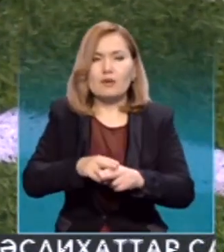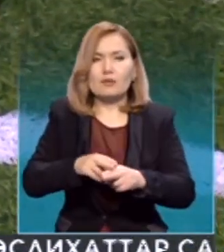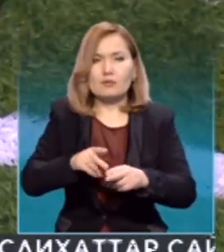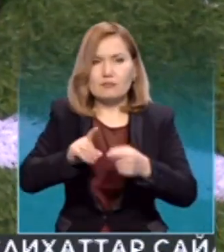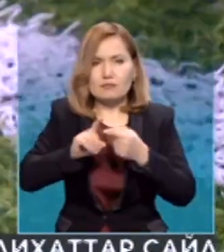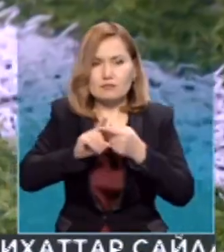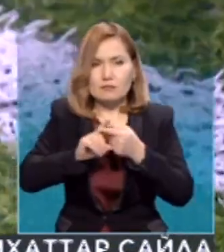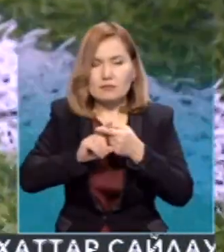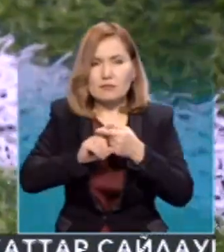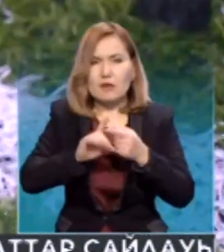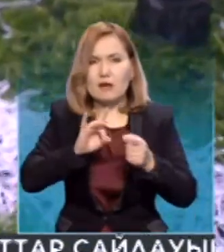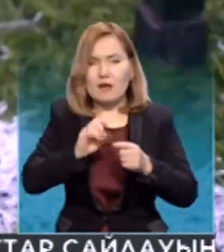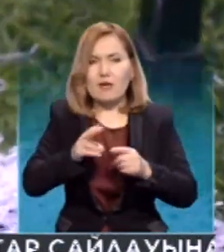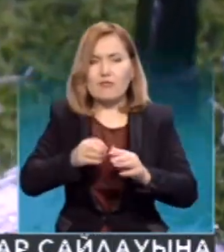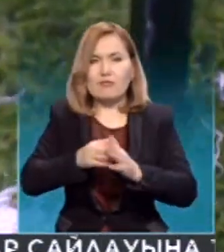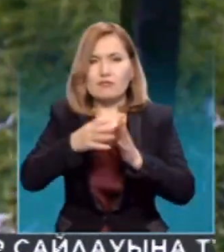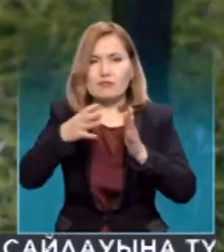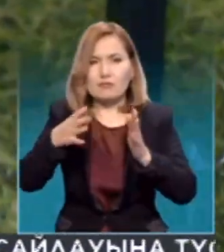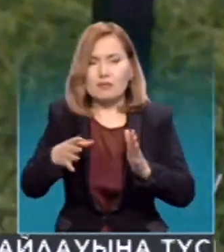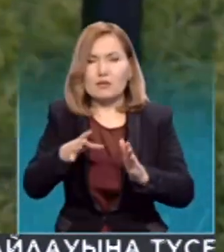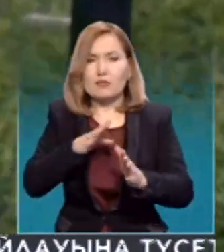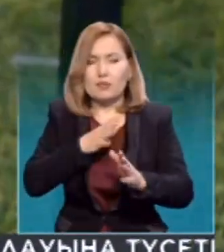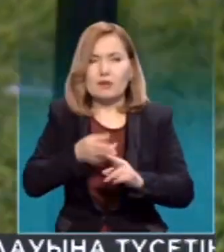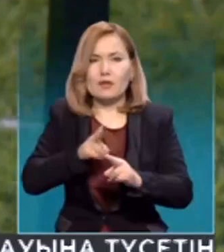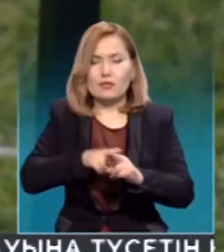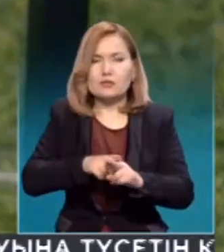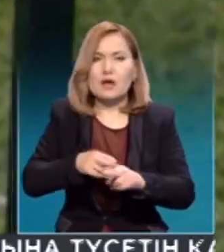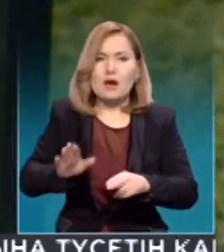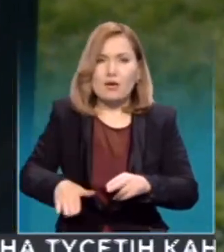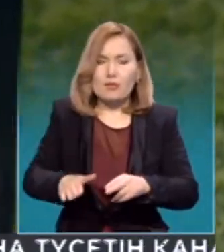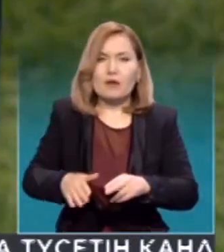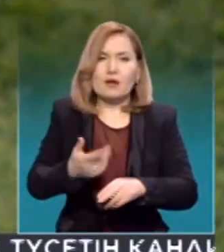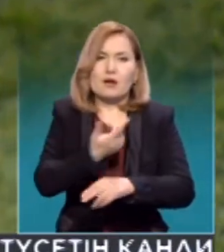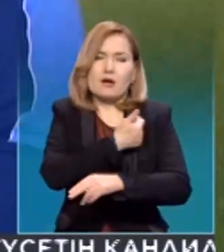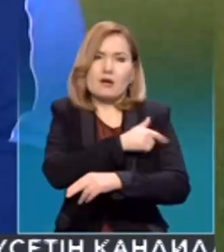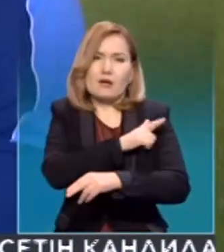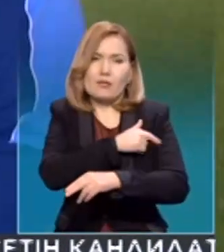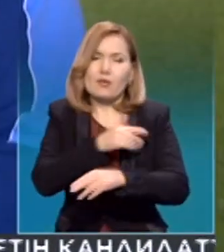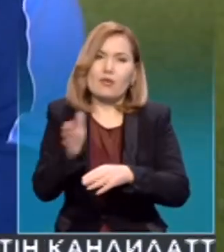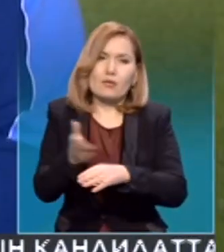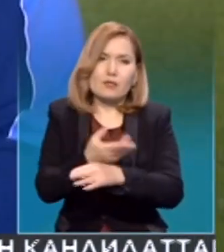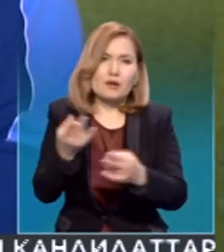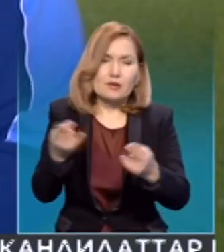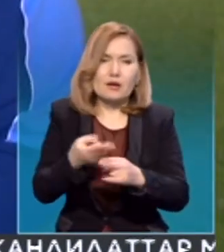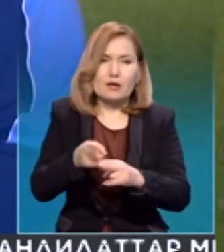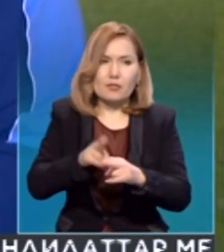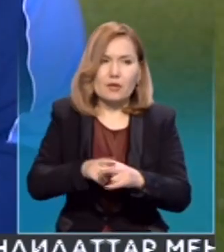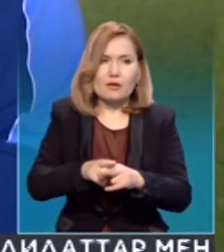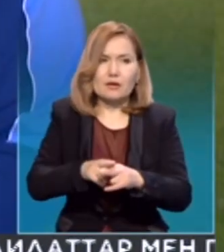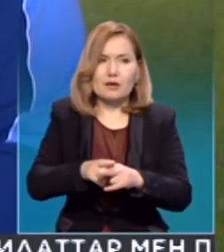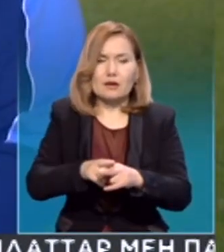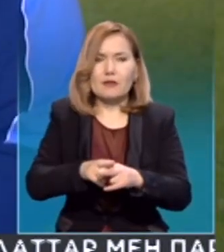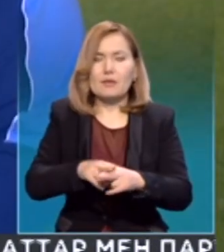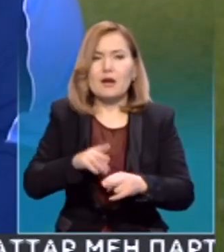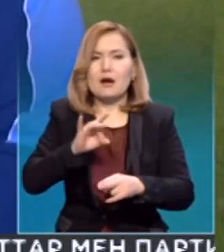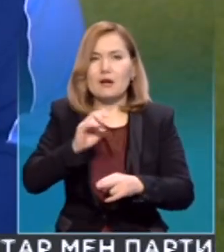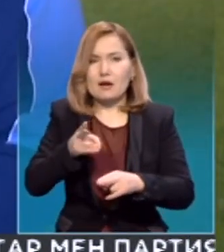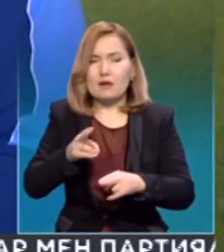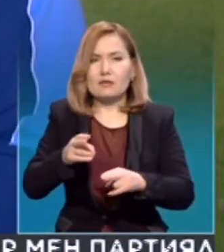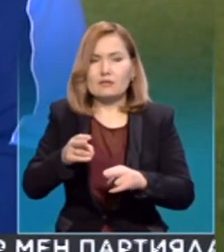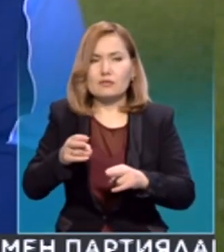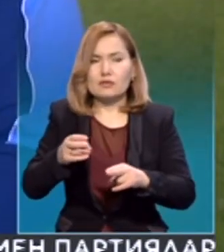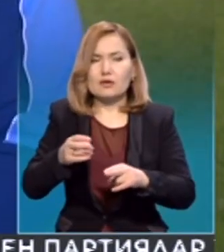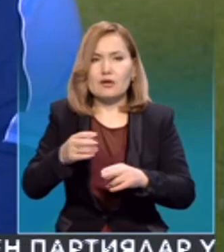жатам. Бірақ жатқан кезде маған айтады дәрігер: «Мұхтар, аяғында тағы да бір очаг бар»